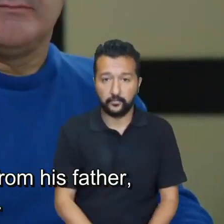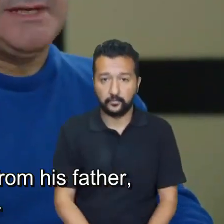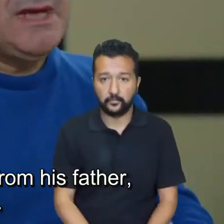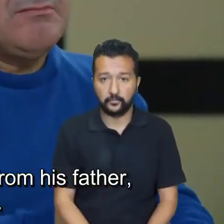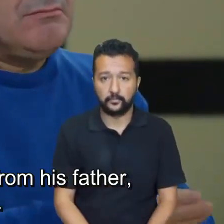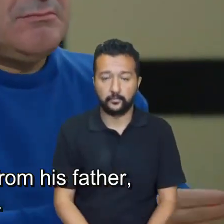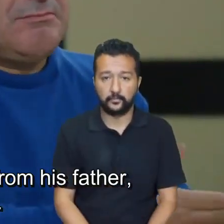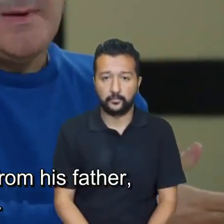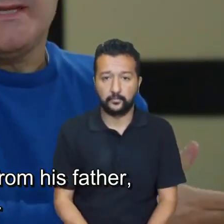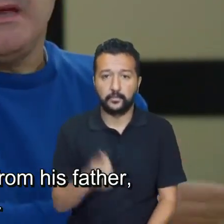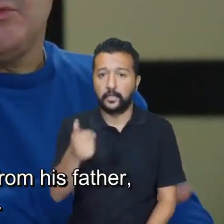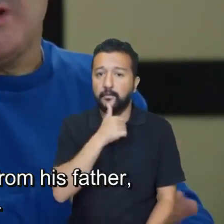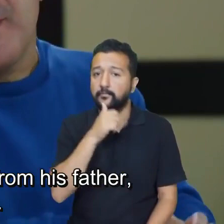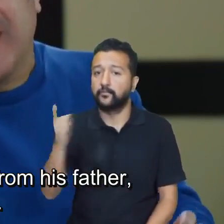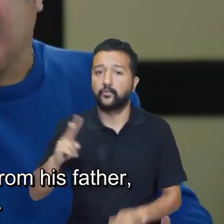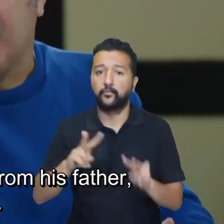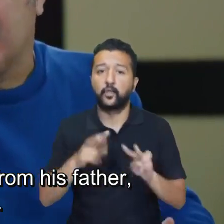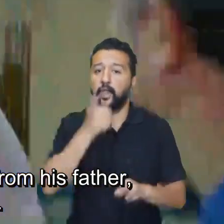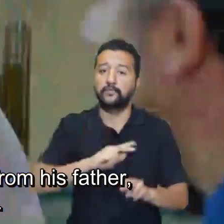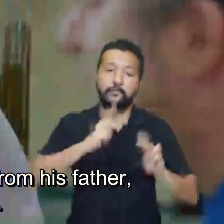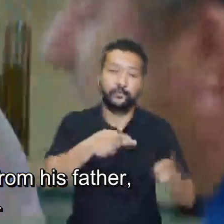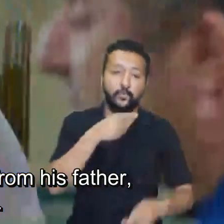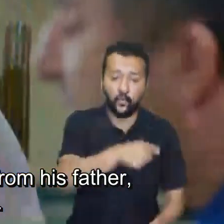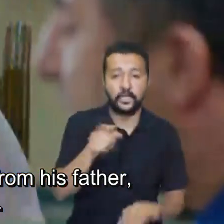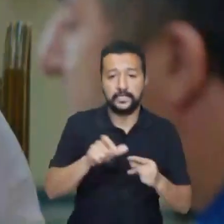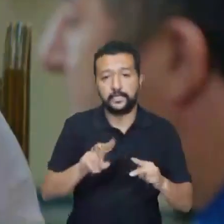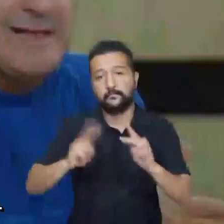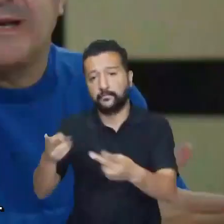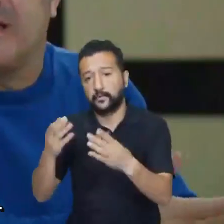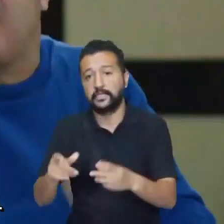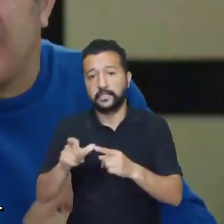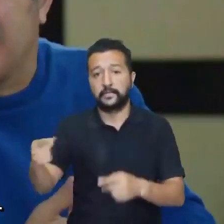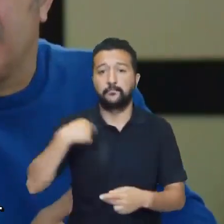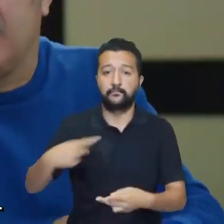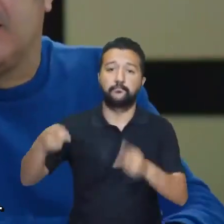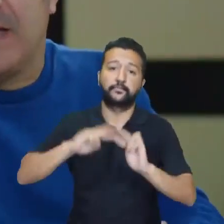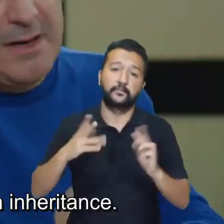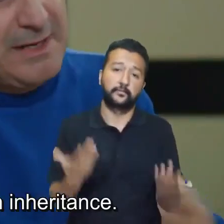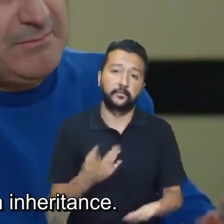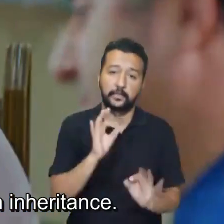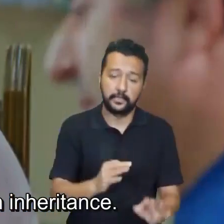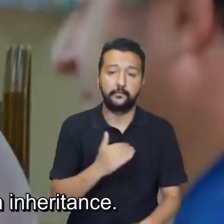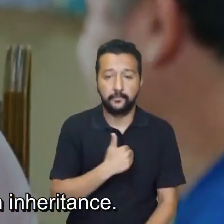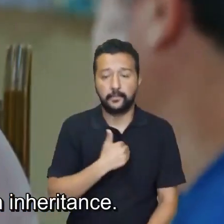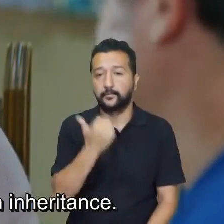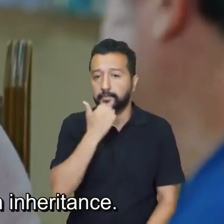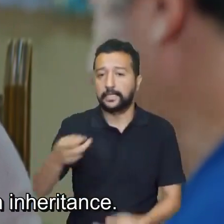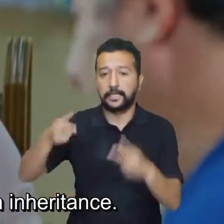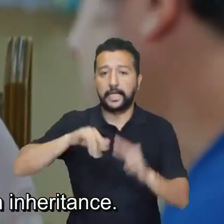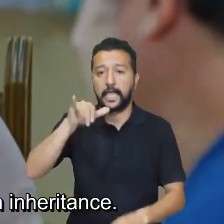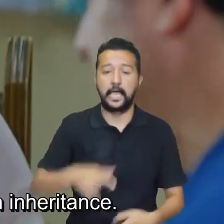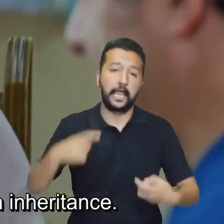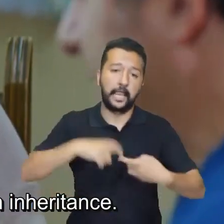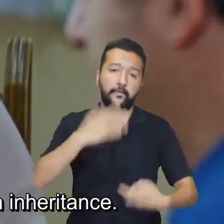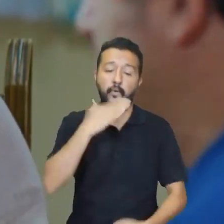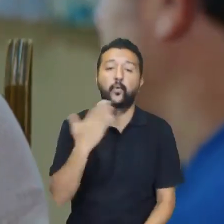Ya işte babasından Münir abiye kalmış. Ondan da Şener'e, Şener'den de bana. Yani benim mirasla ilgili bir